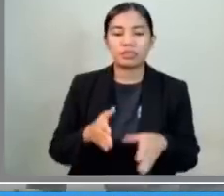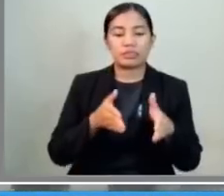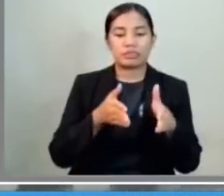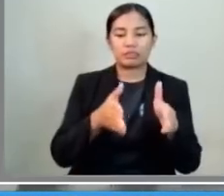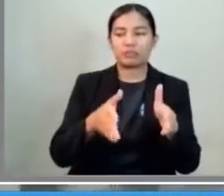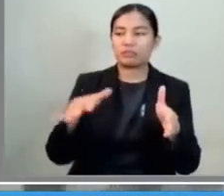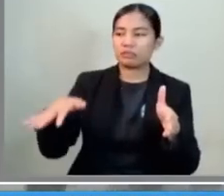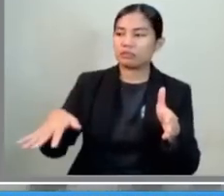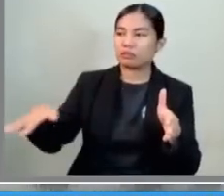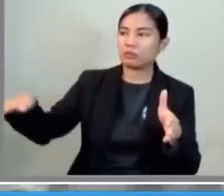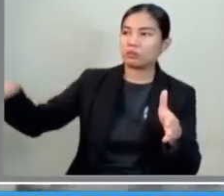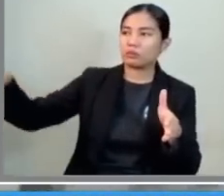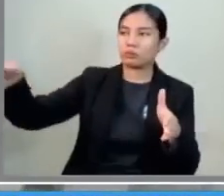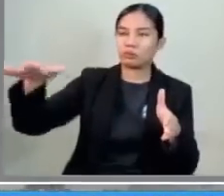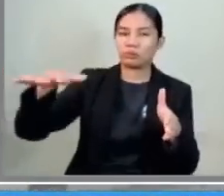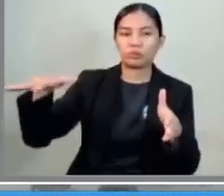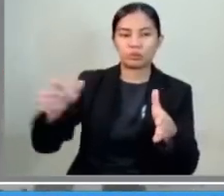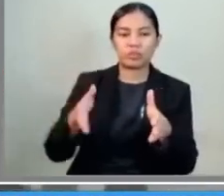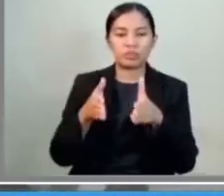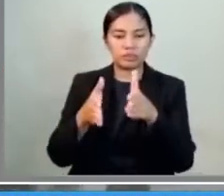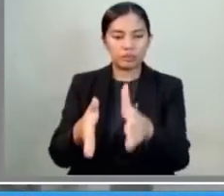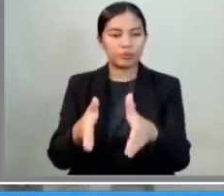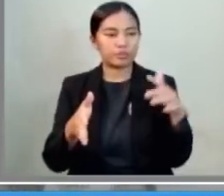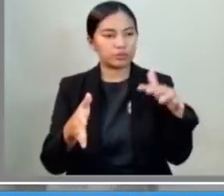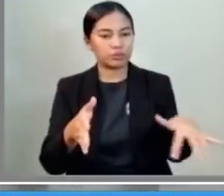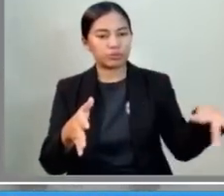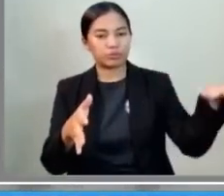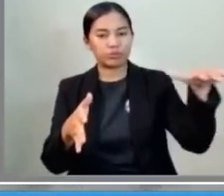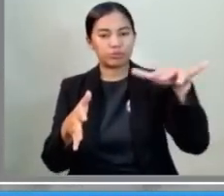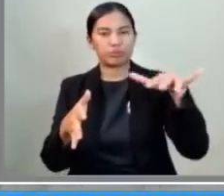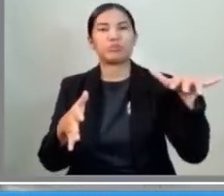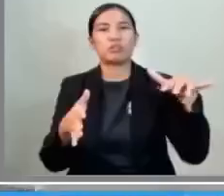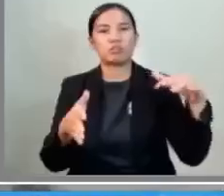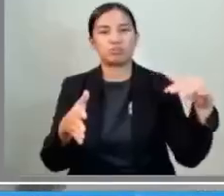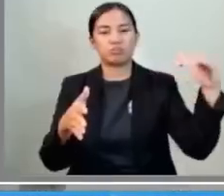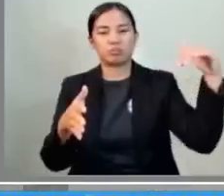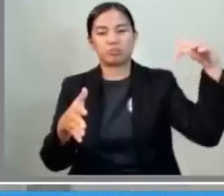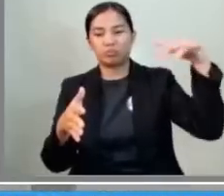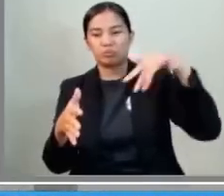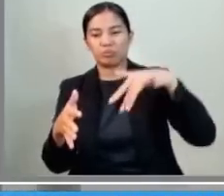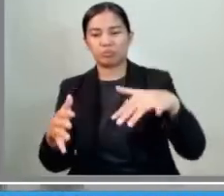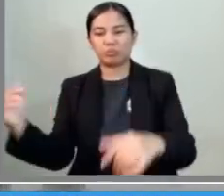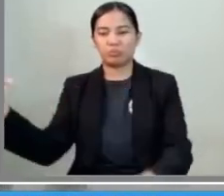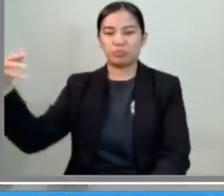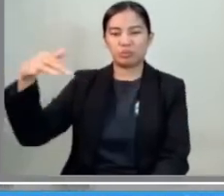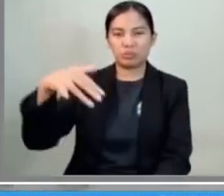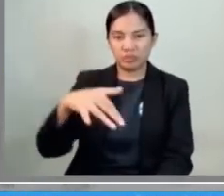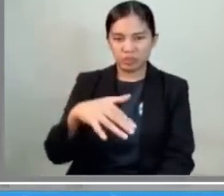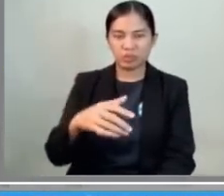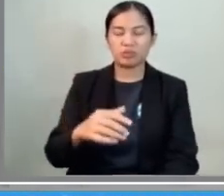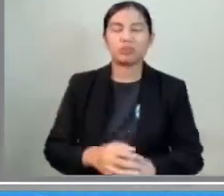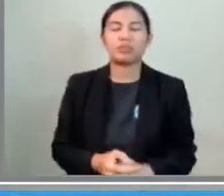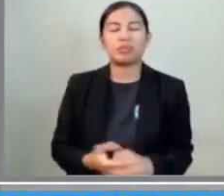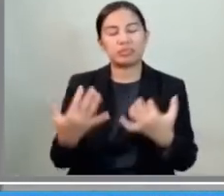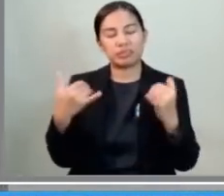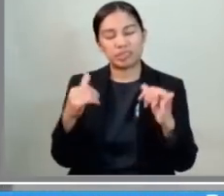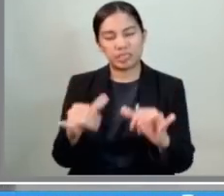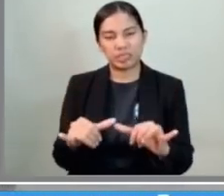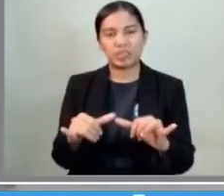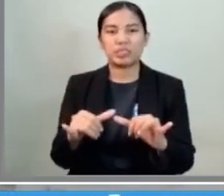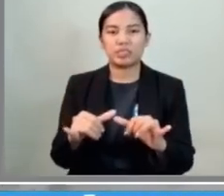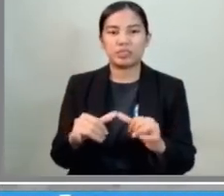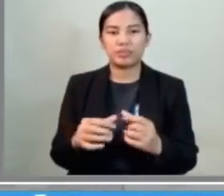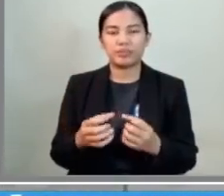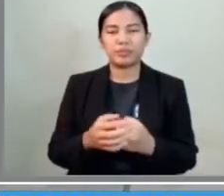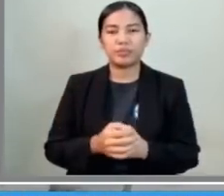magkabilang tabi po ng Tulaok area. Yun po talagang may tendency